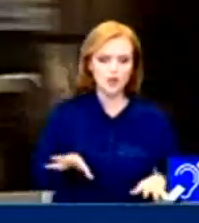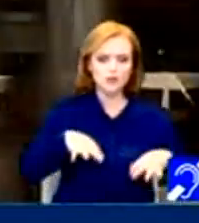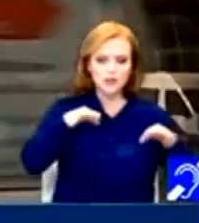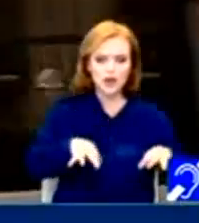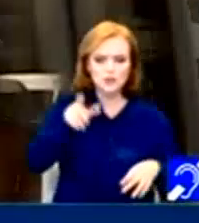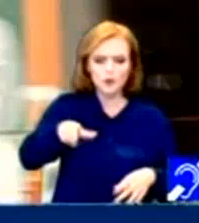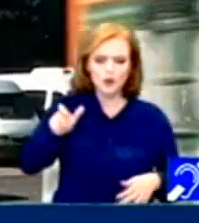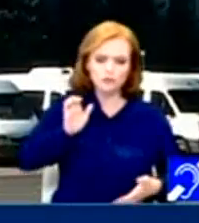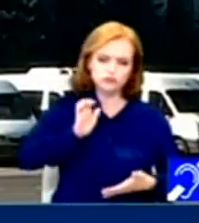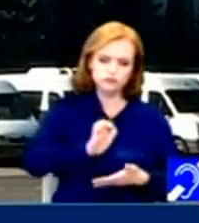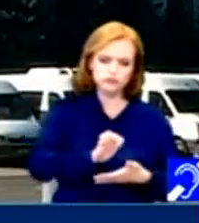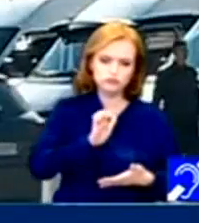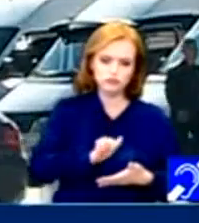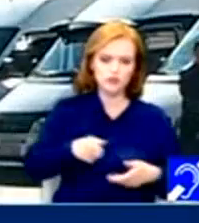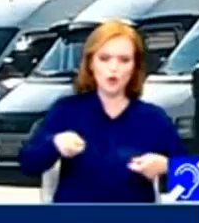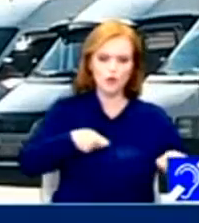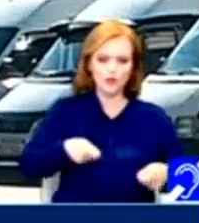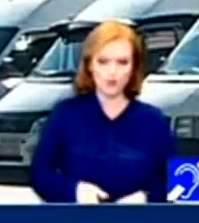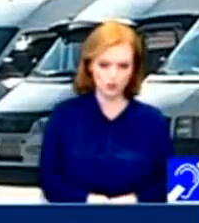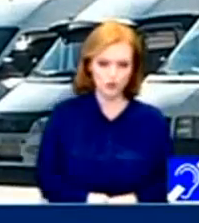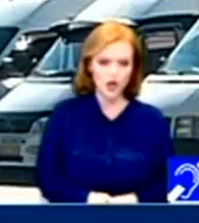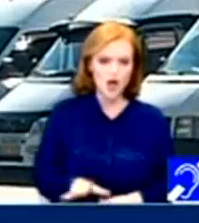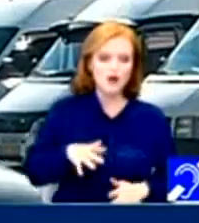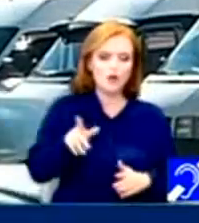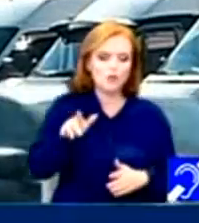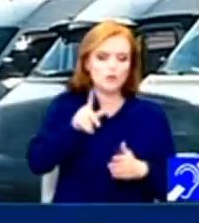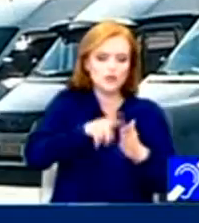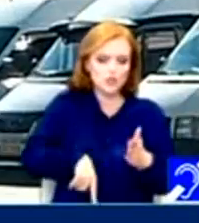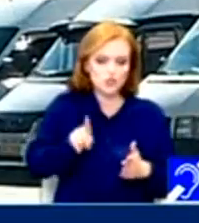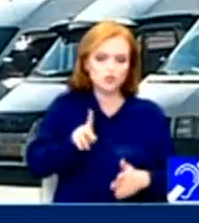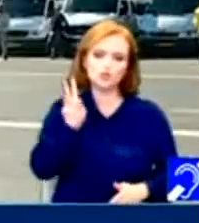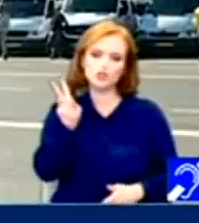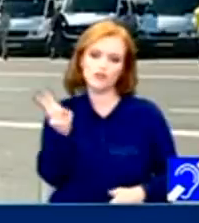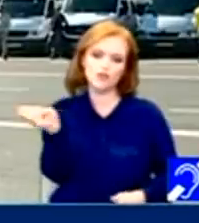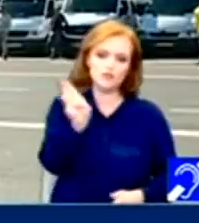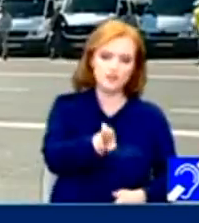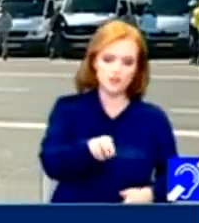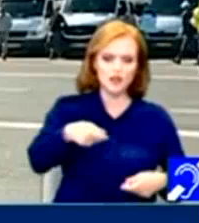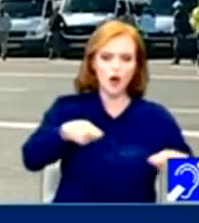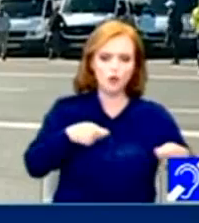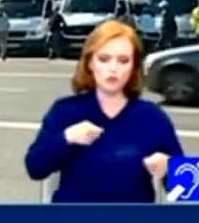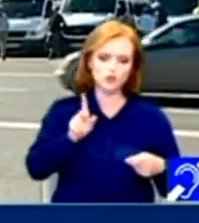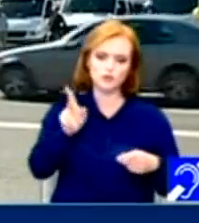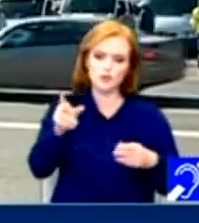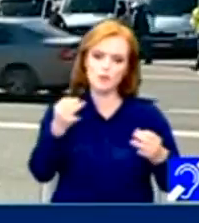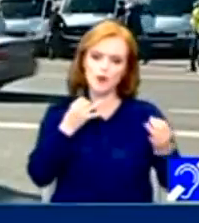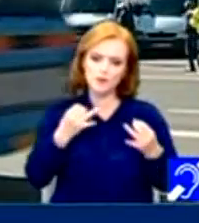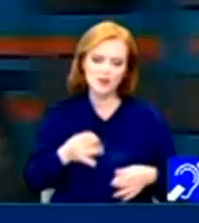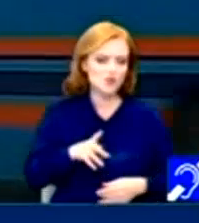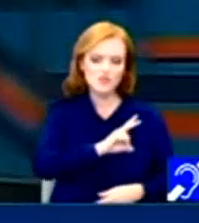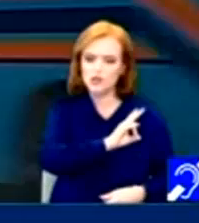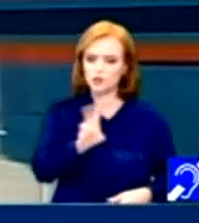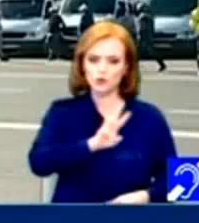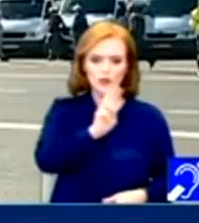Transportatorii au claxonat în fața guvernului în speranța că măcar cineva din autorități îi vine să stea de vorbă cu ei, dar în zadar.